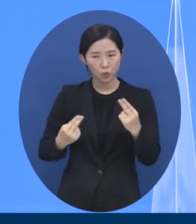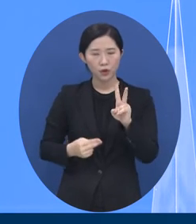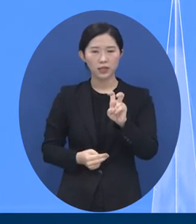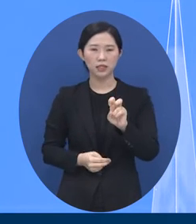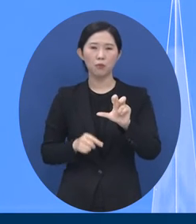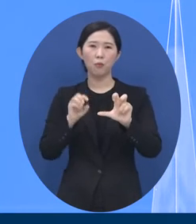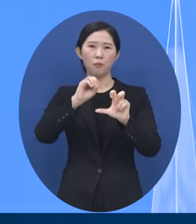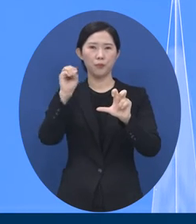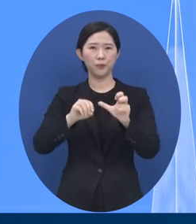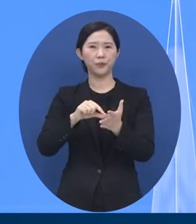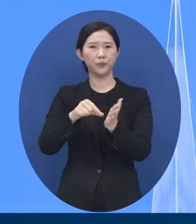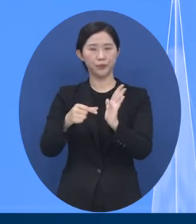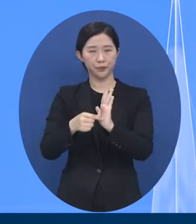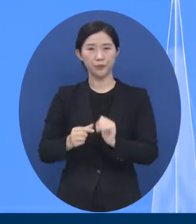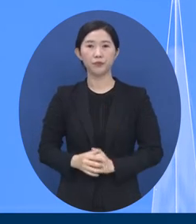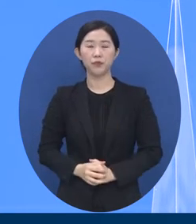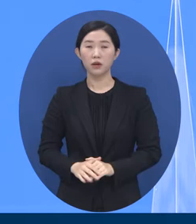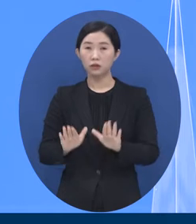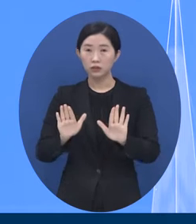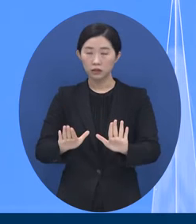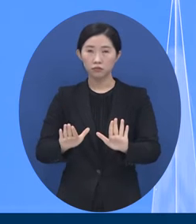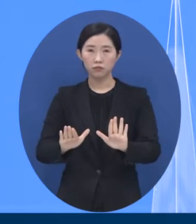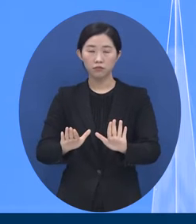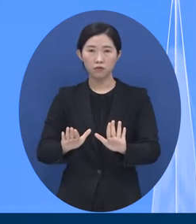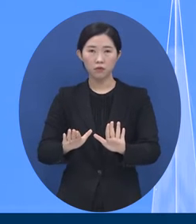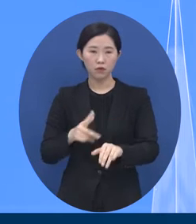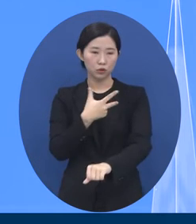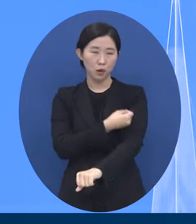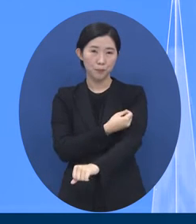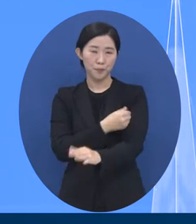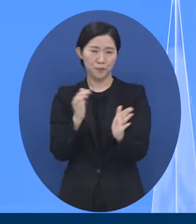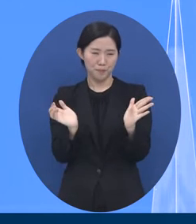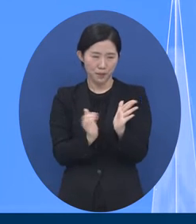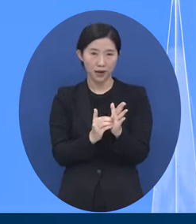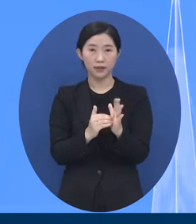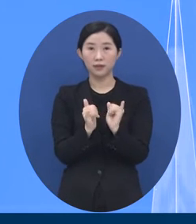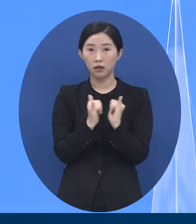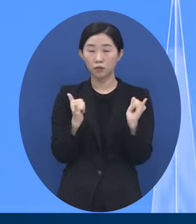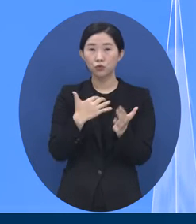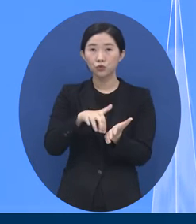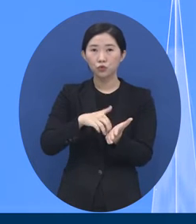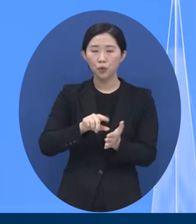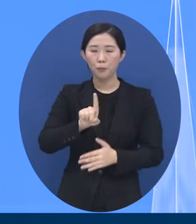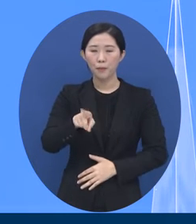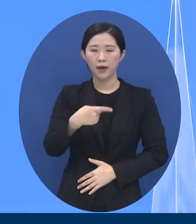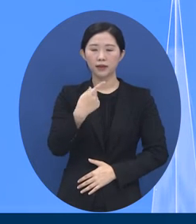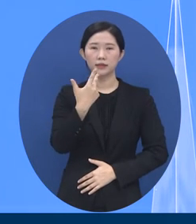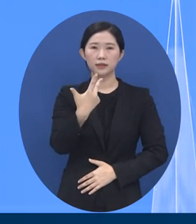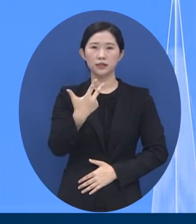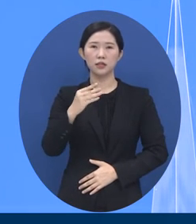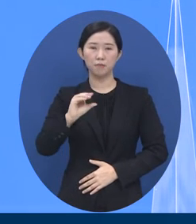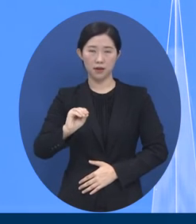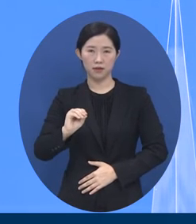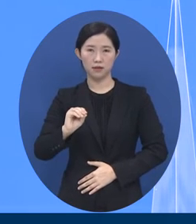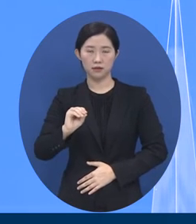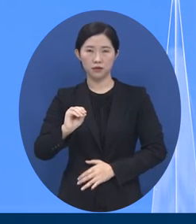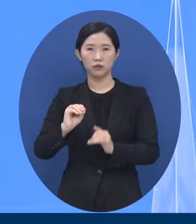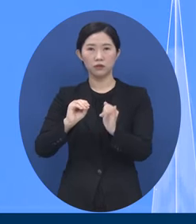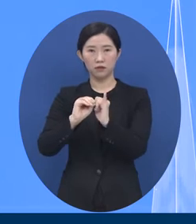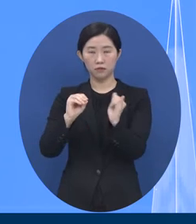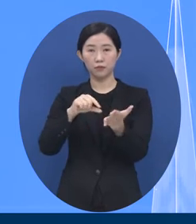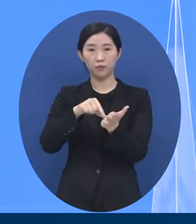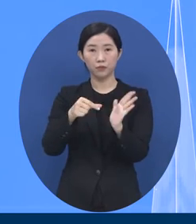25.9%입니다. 계획된 접종 일정을 완료한 사람은 총 107만